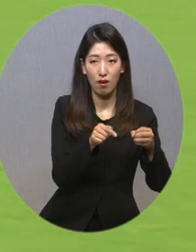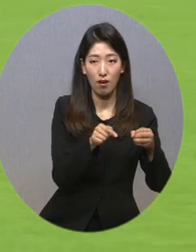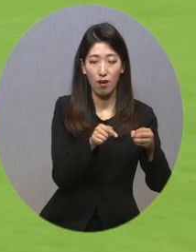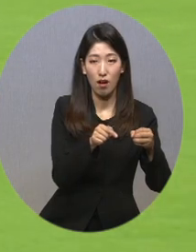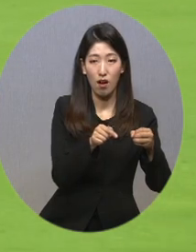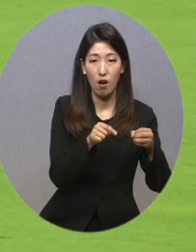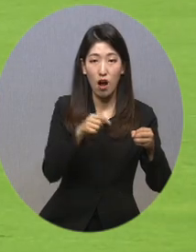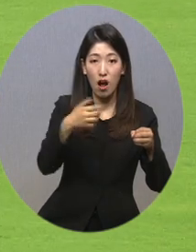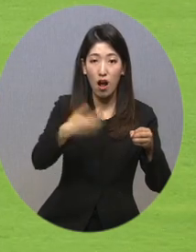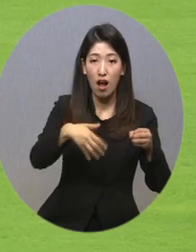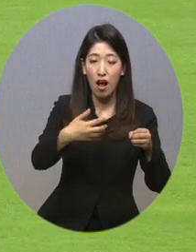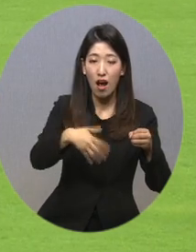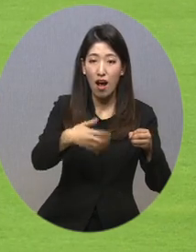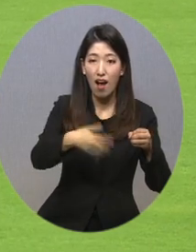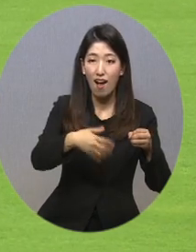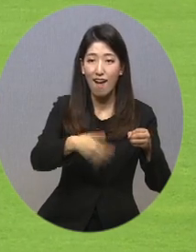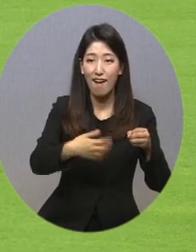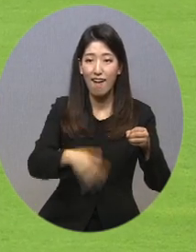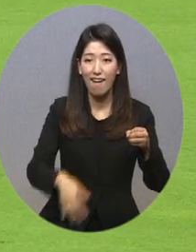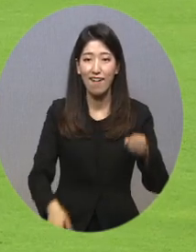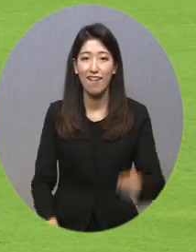쳤어.